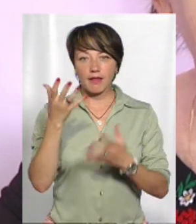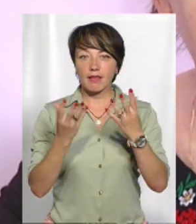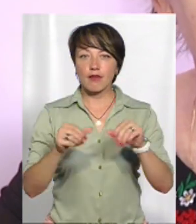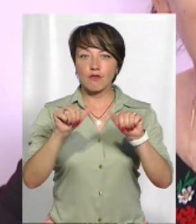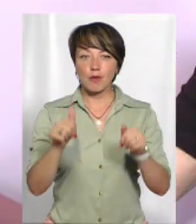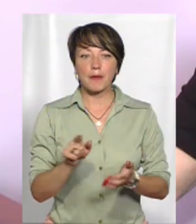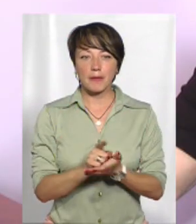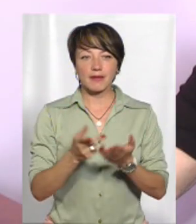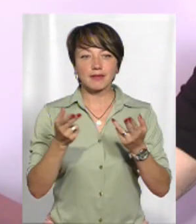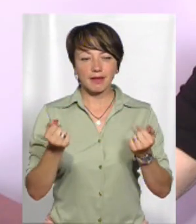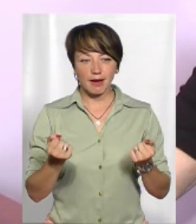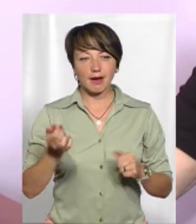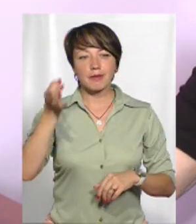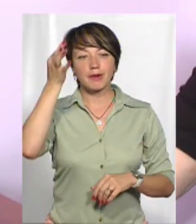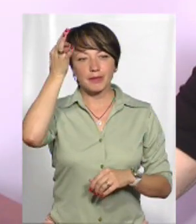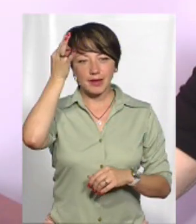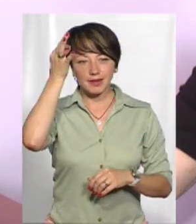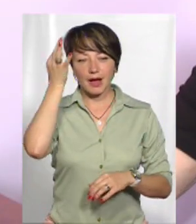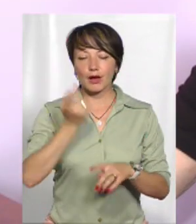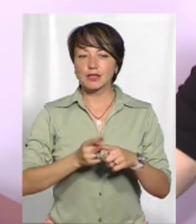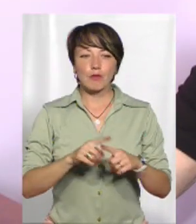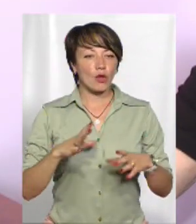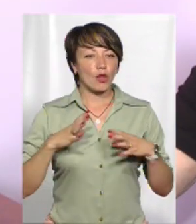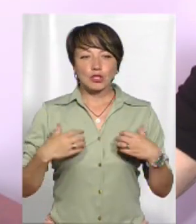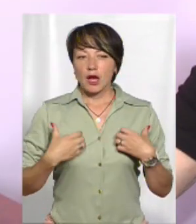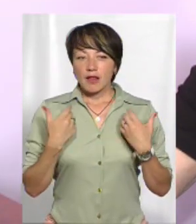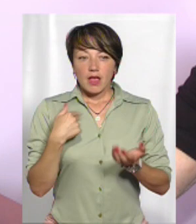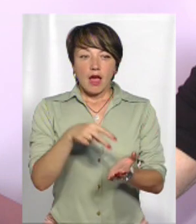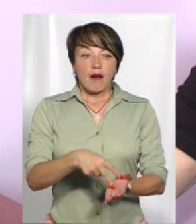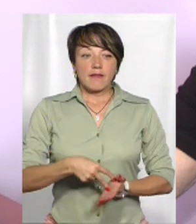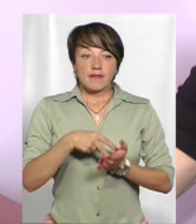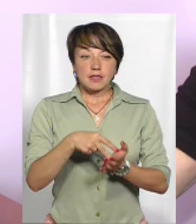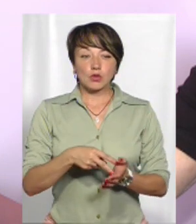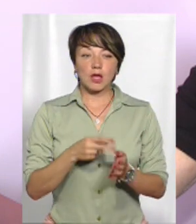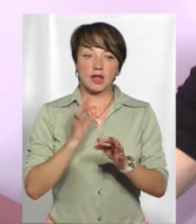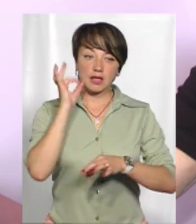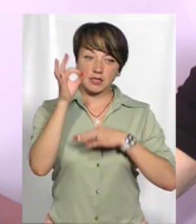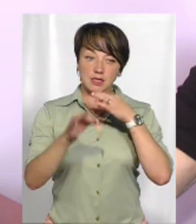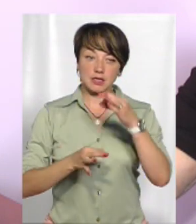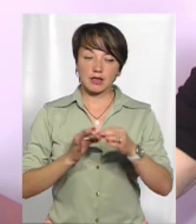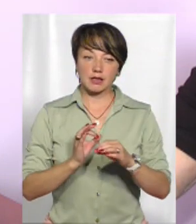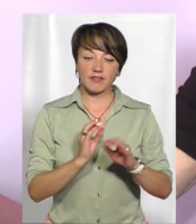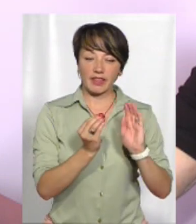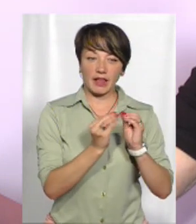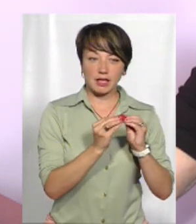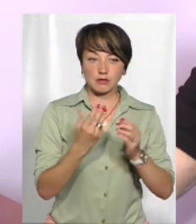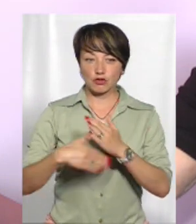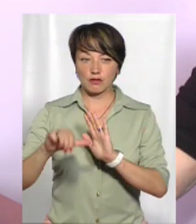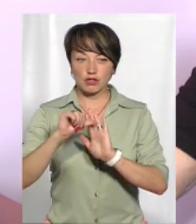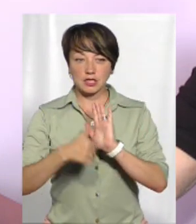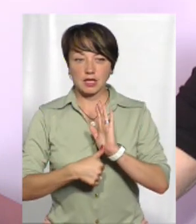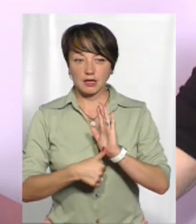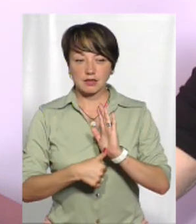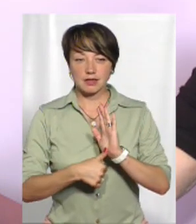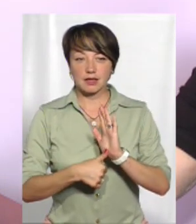да, пам'ятаю. О, так, це пам'ятаю, було... це було жахливо. Я вистояла тоді майже цілий день. Я прийшла десь о 10, а пішла о 16, і навіть пів на